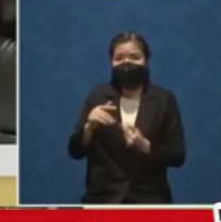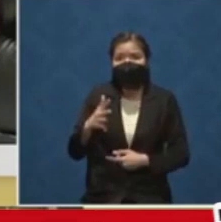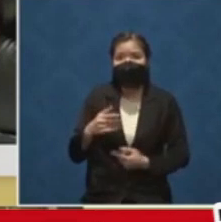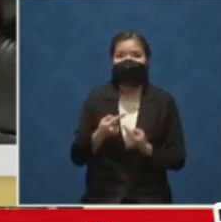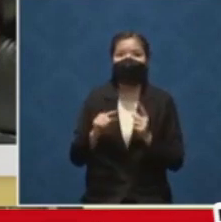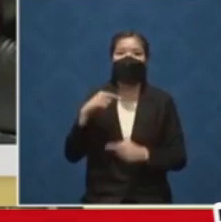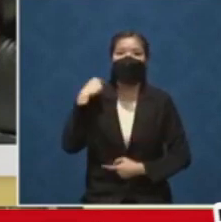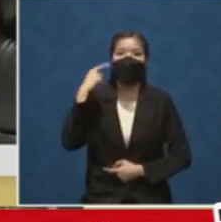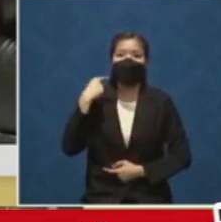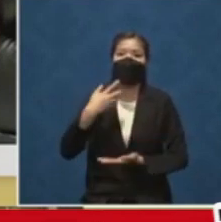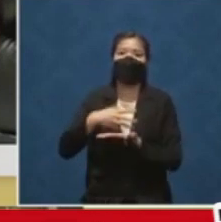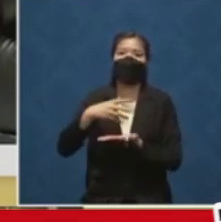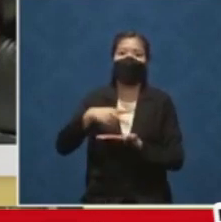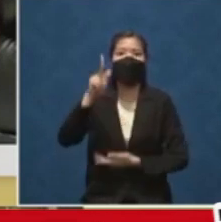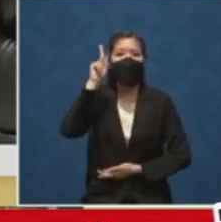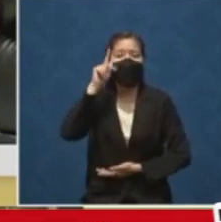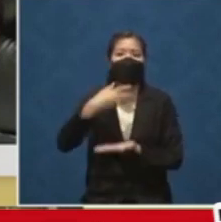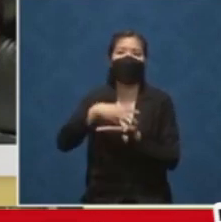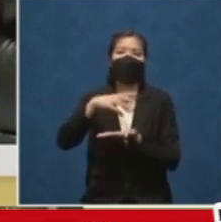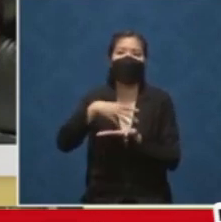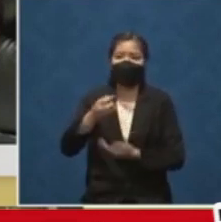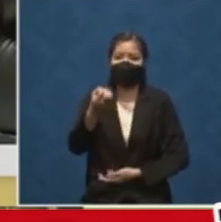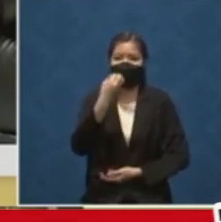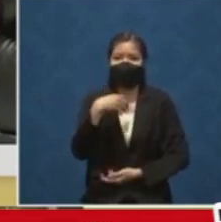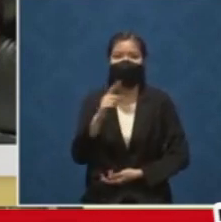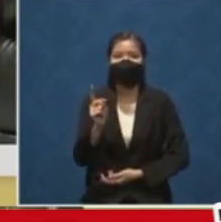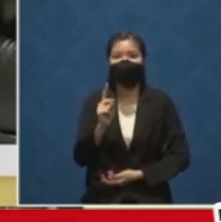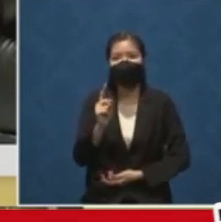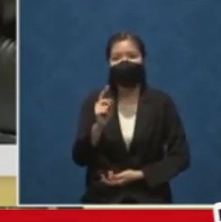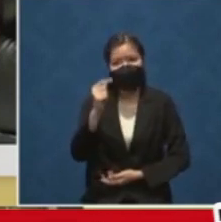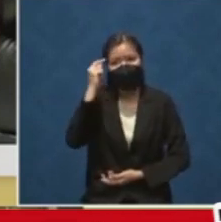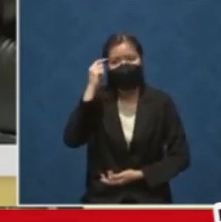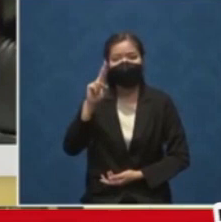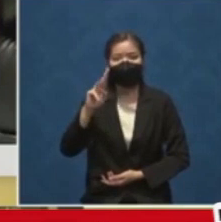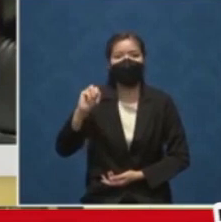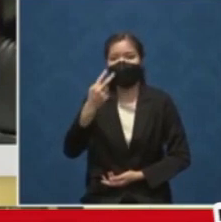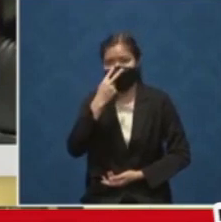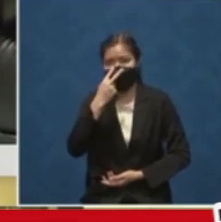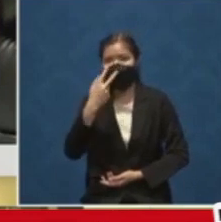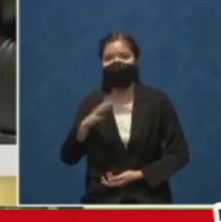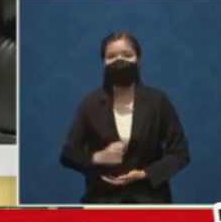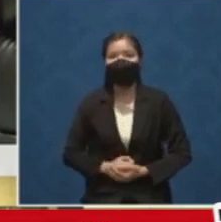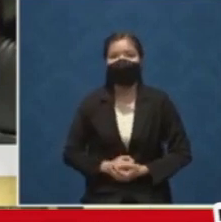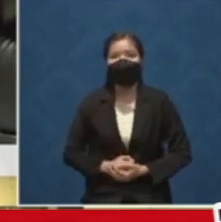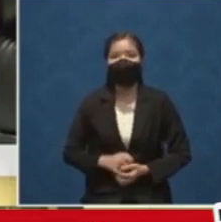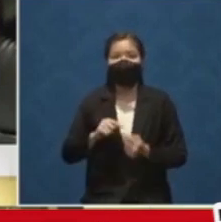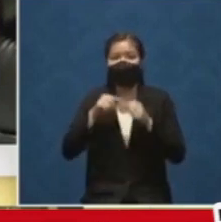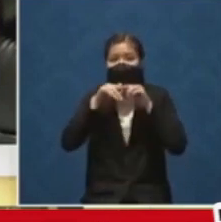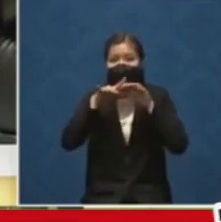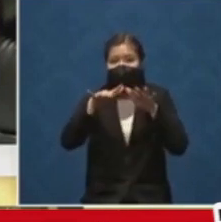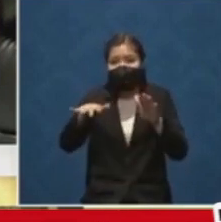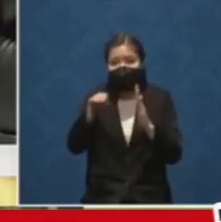แต่ผู้หิงที่เขามาให้ข่าวเขาบอกท่ระมัตรี อาจจะได้เหนแล้วบอกวาการประกาศ